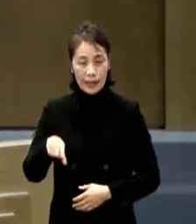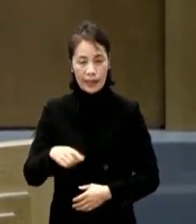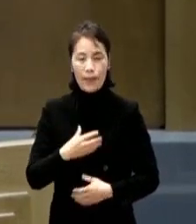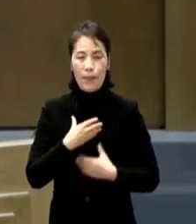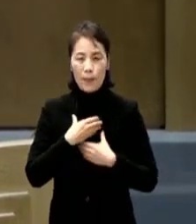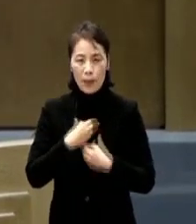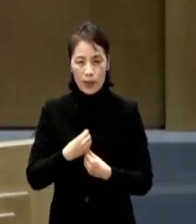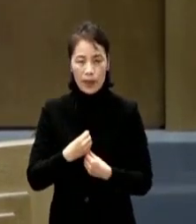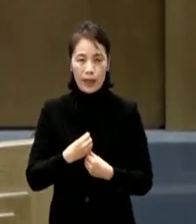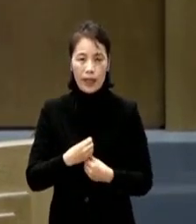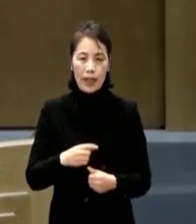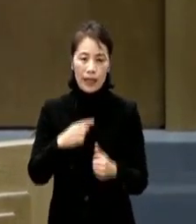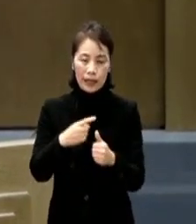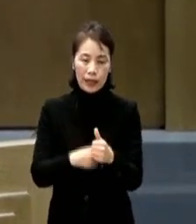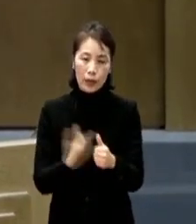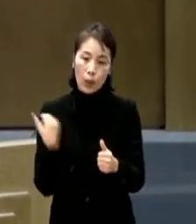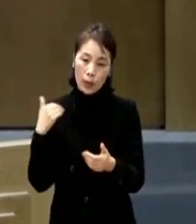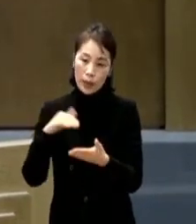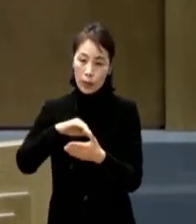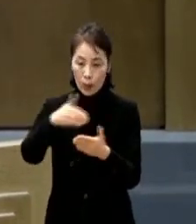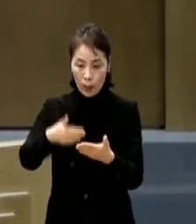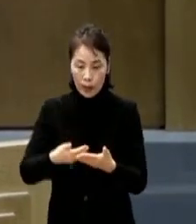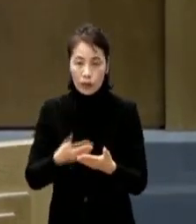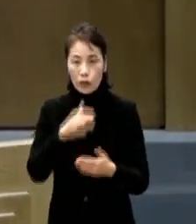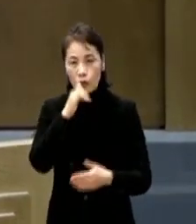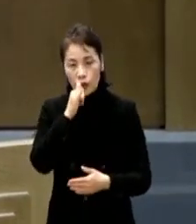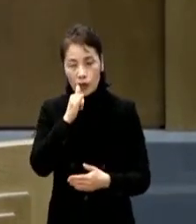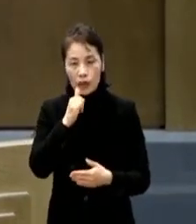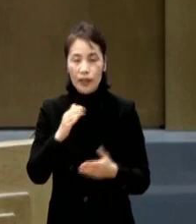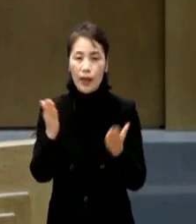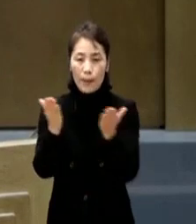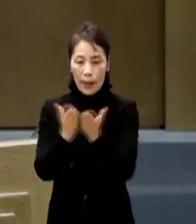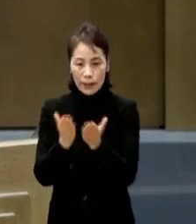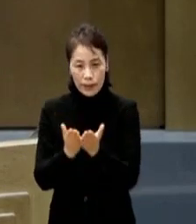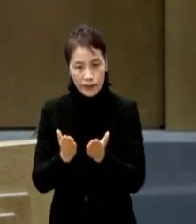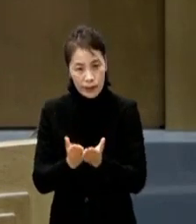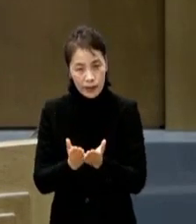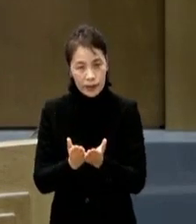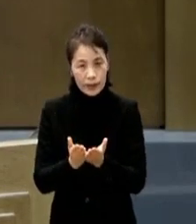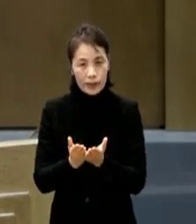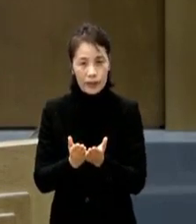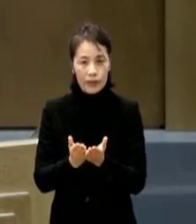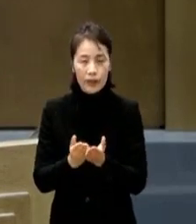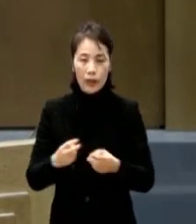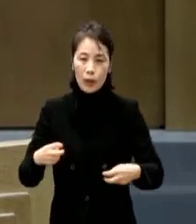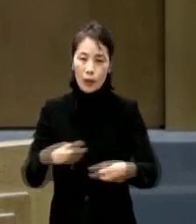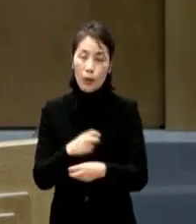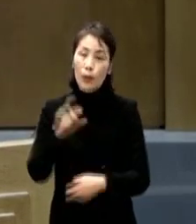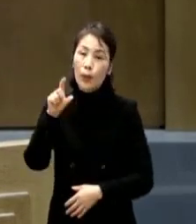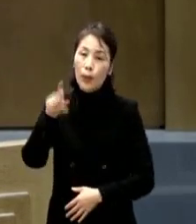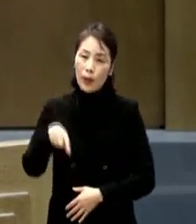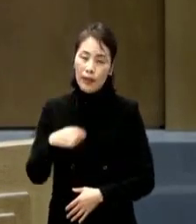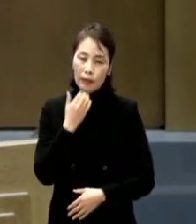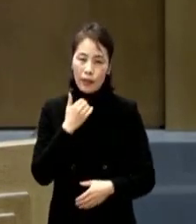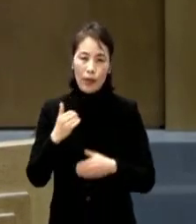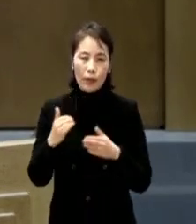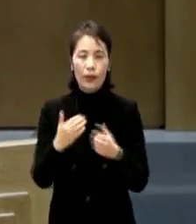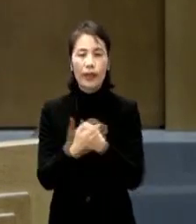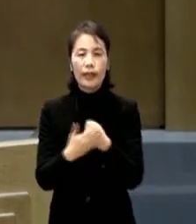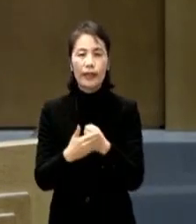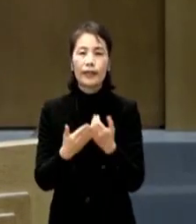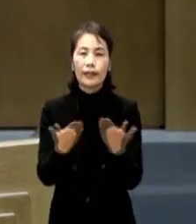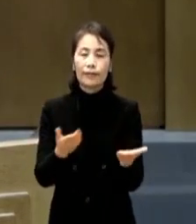편리하게 자동 환급되는 고객 맞춤형 교통카드로서 도민 누구에게나 혜택을 드리고자